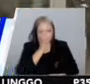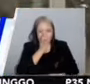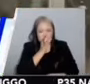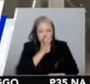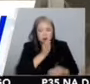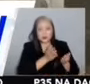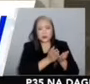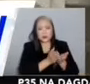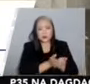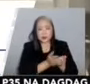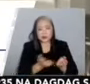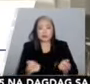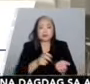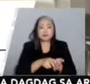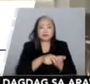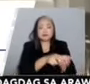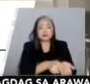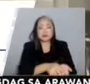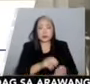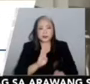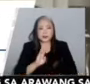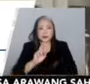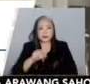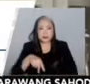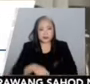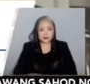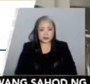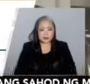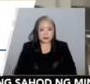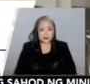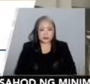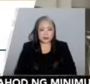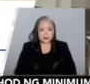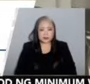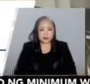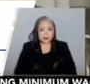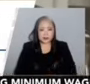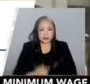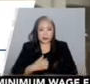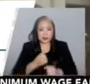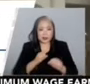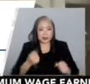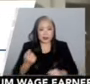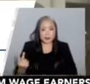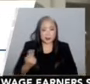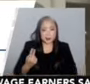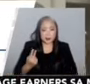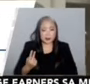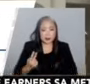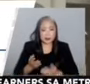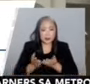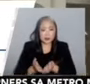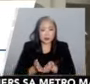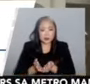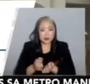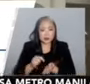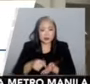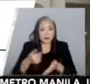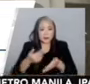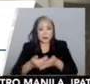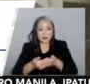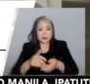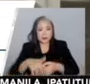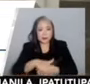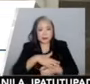Sintangan. Noong time po na nirescue kami dalawa ng bangka na JJ3 dahil yun ang malapit sa location